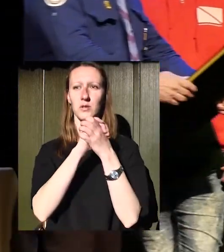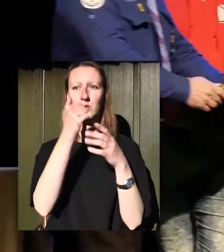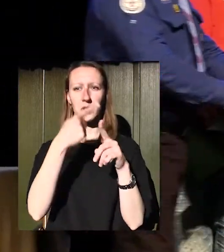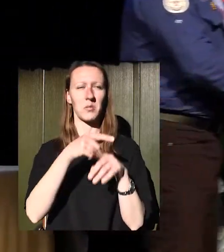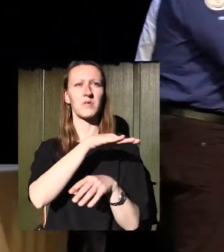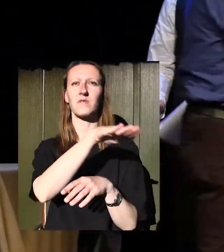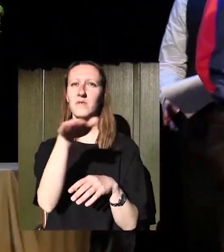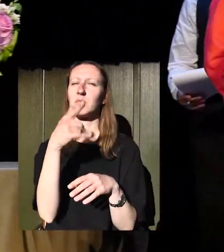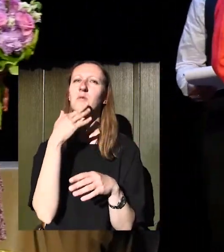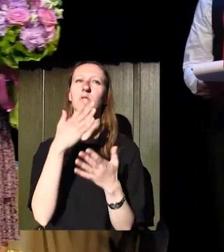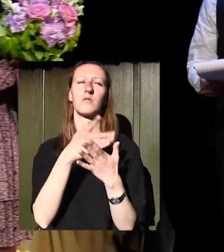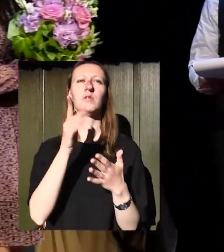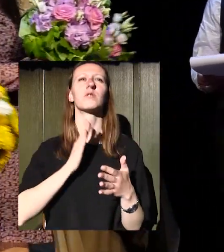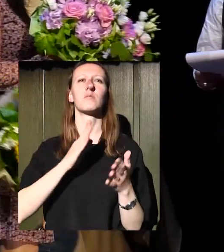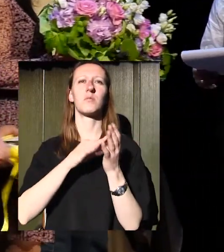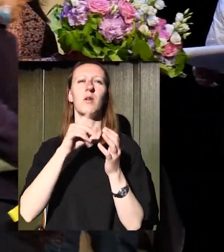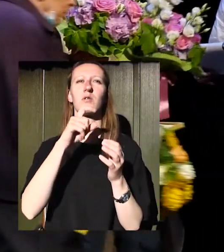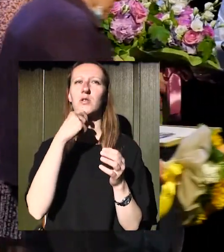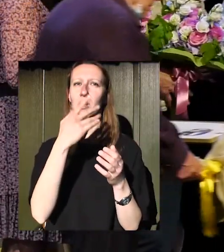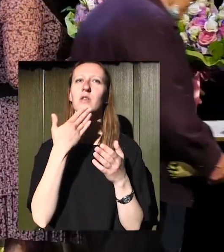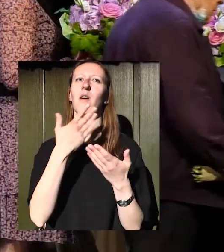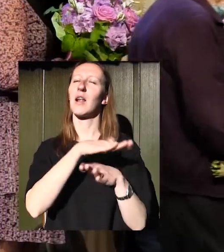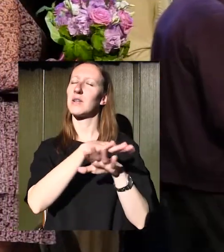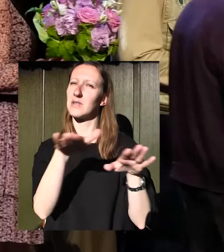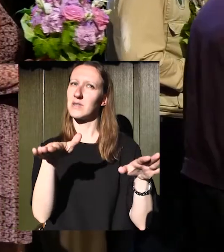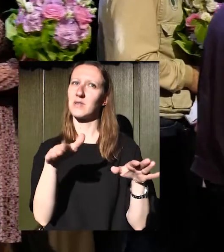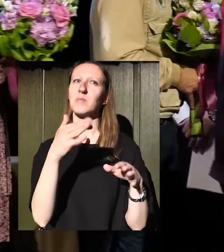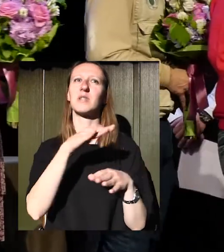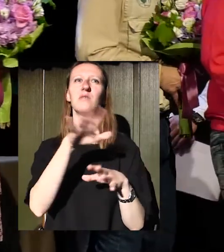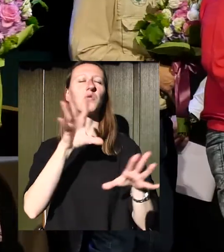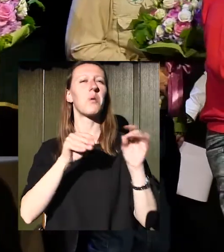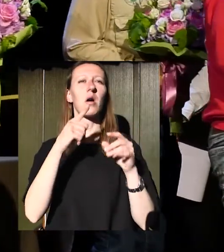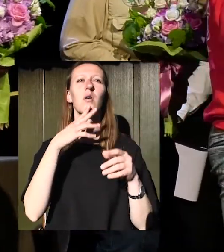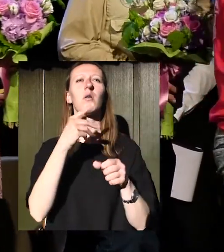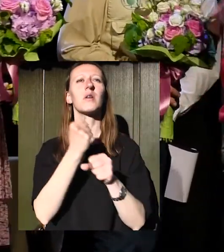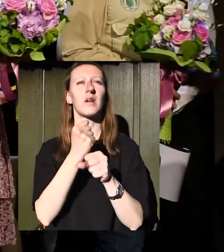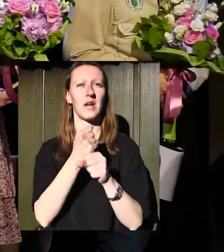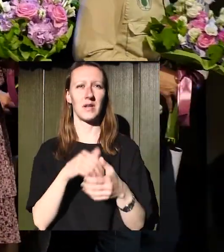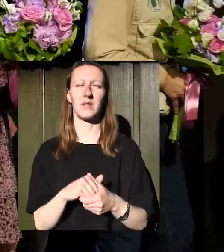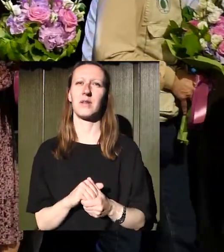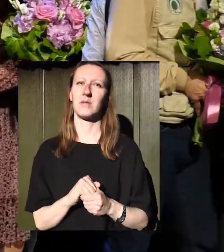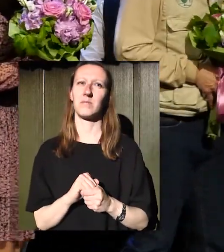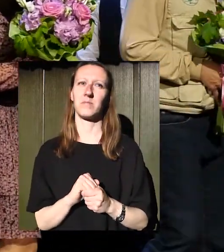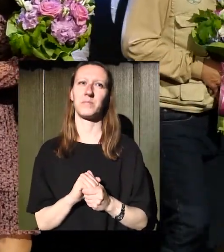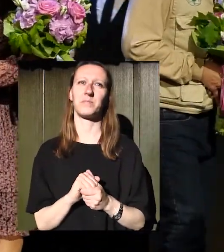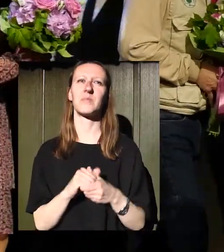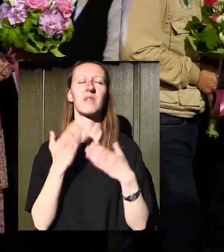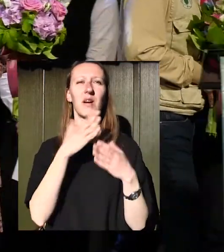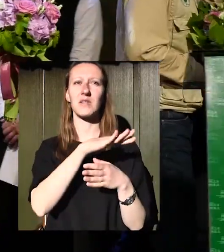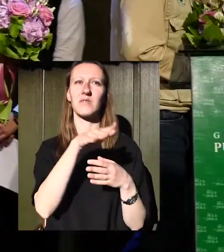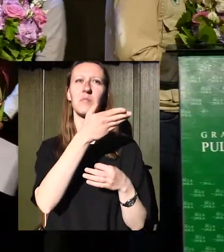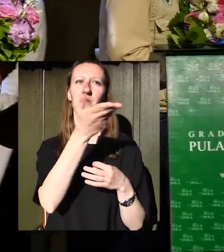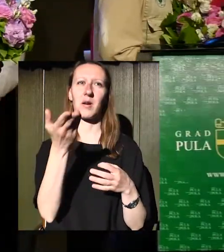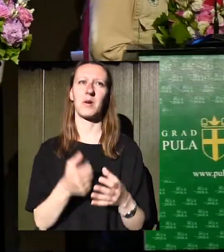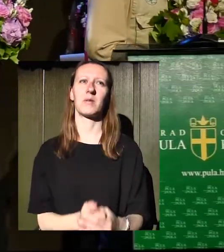Čestitke još jednom svima i kao što i gospodin Marušić kaže, hvala svima za svu magiju koju stvarate. Grazie ancora una